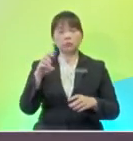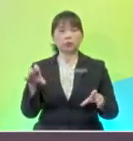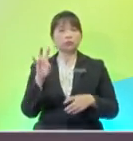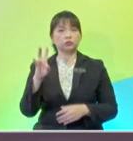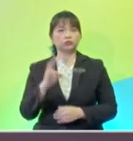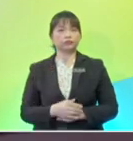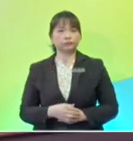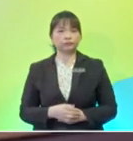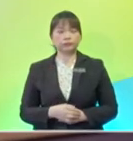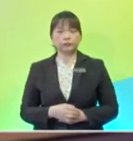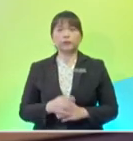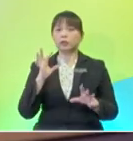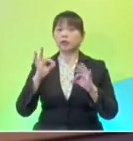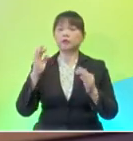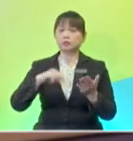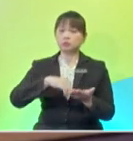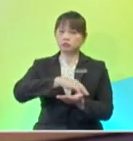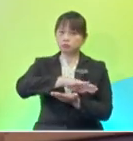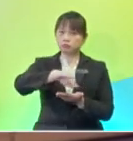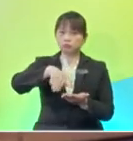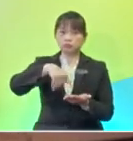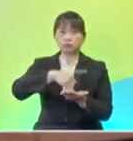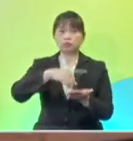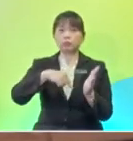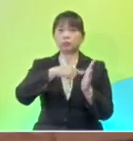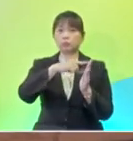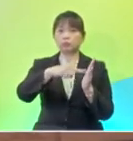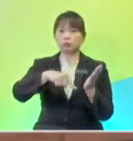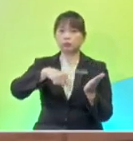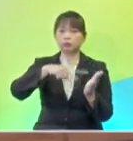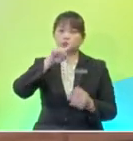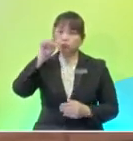semua bulatan kita akan ada 12